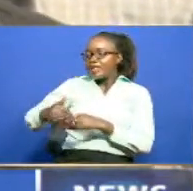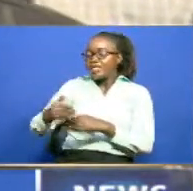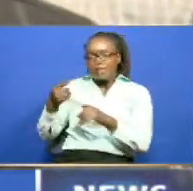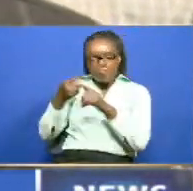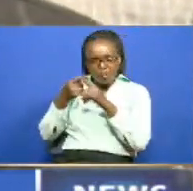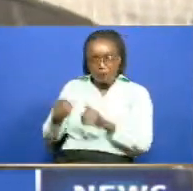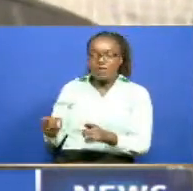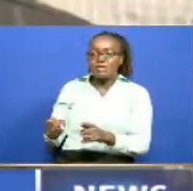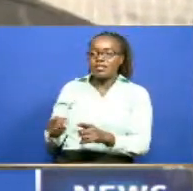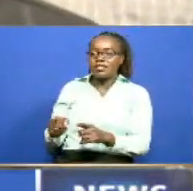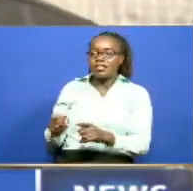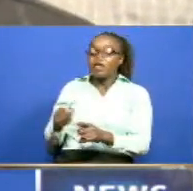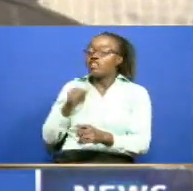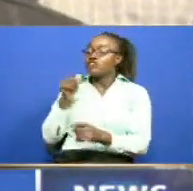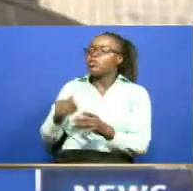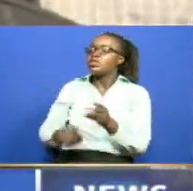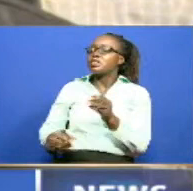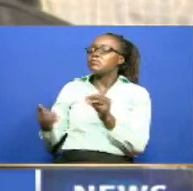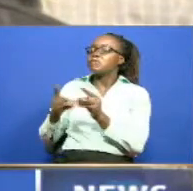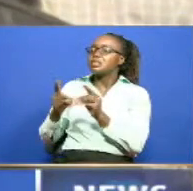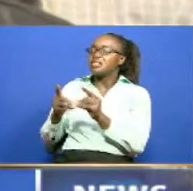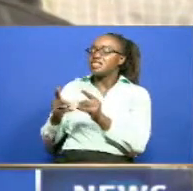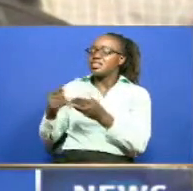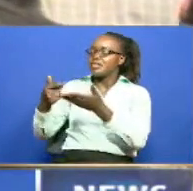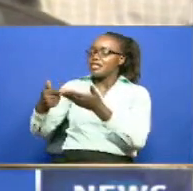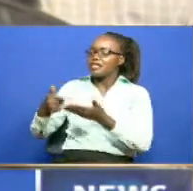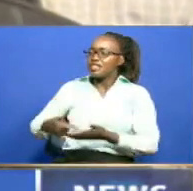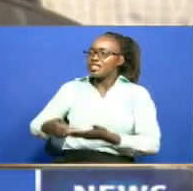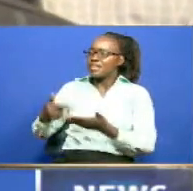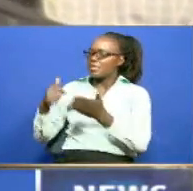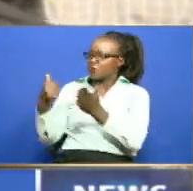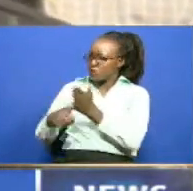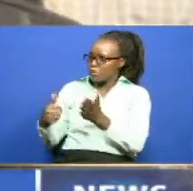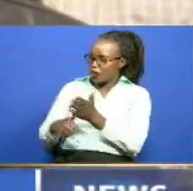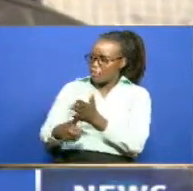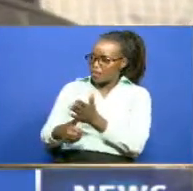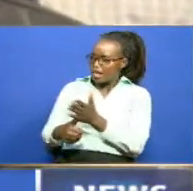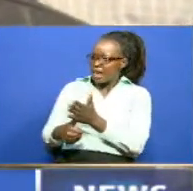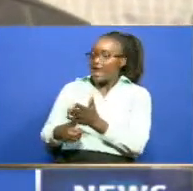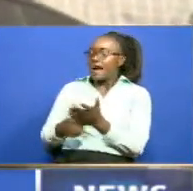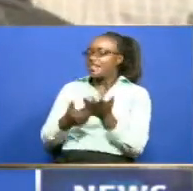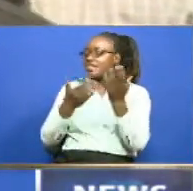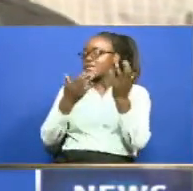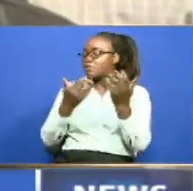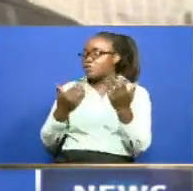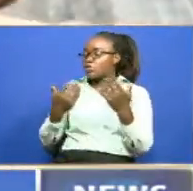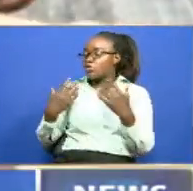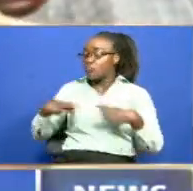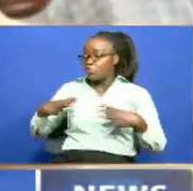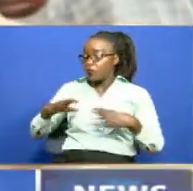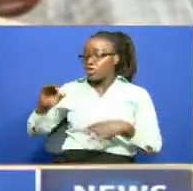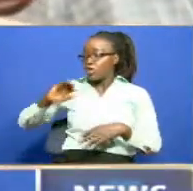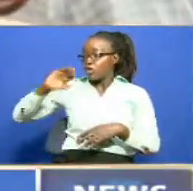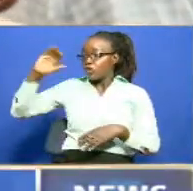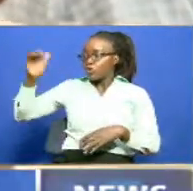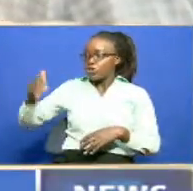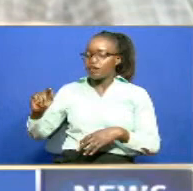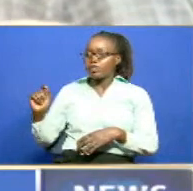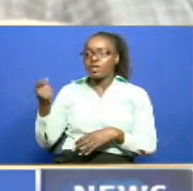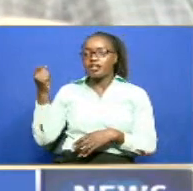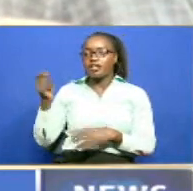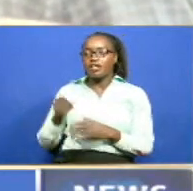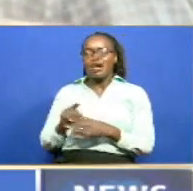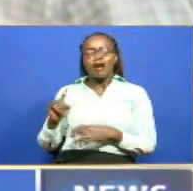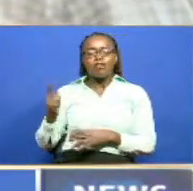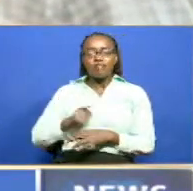Lakini haukuwa mkutano ambao unajadilia shida na matakwa ya watu wa Mlima Kenya. Kwanza wakae